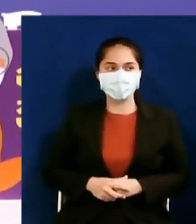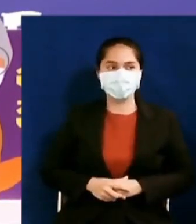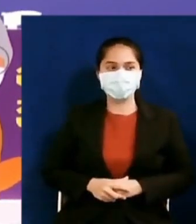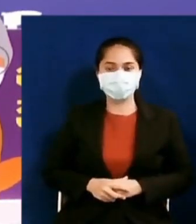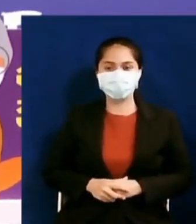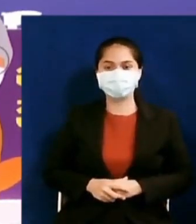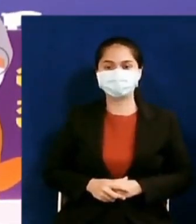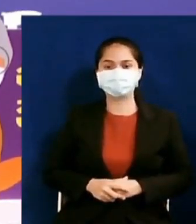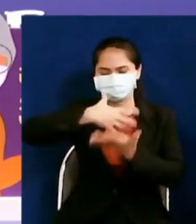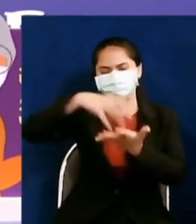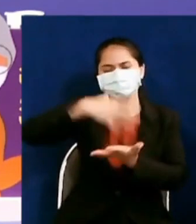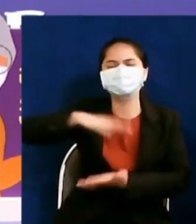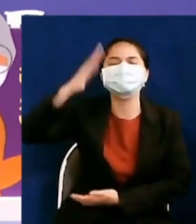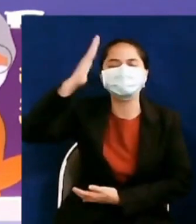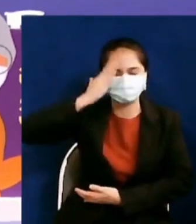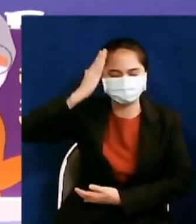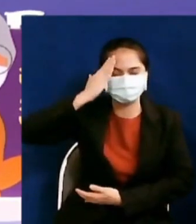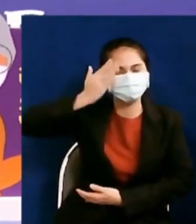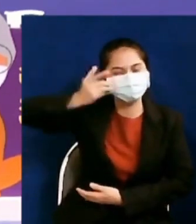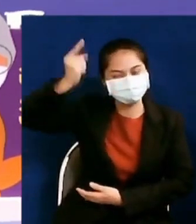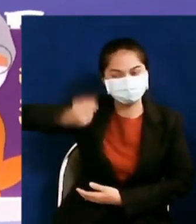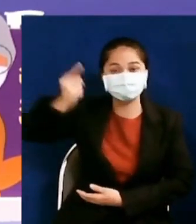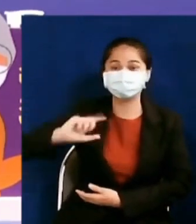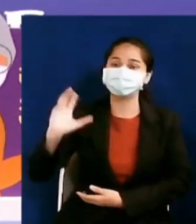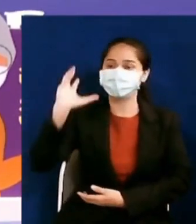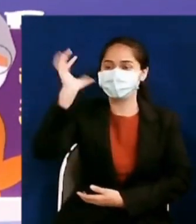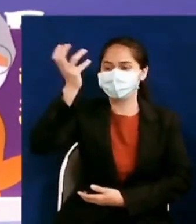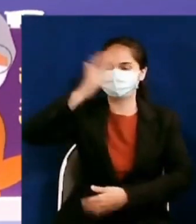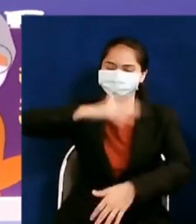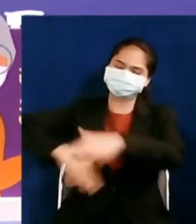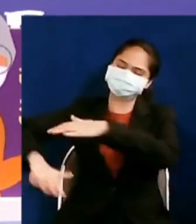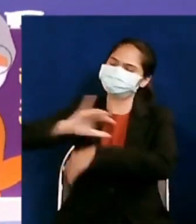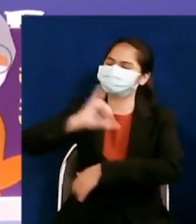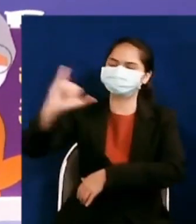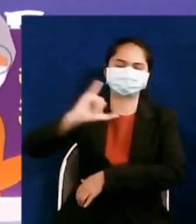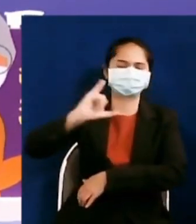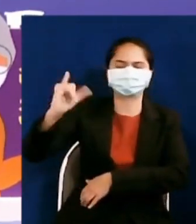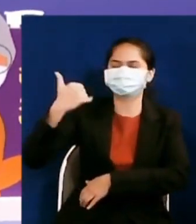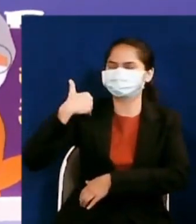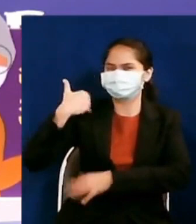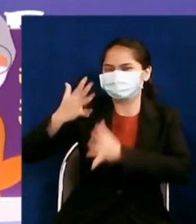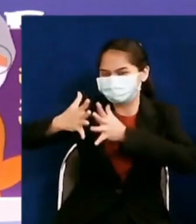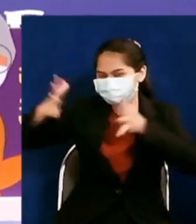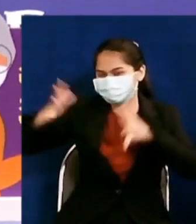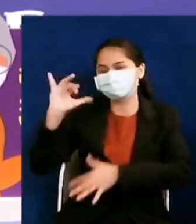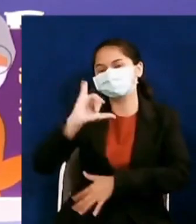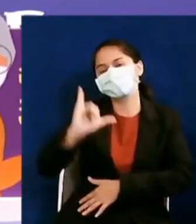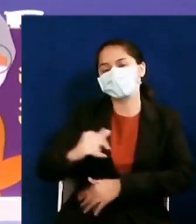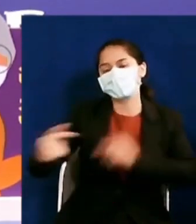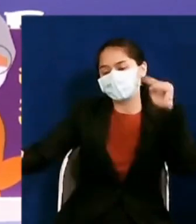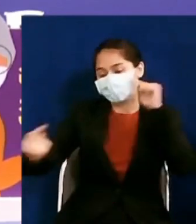ำเข้าไปดูรายละเอียดว่าโอกาสพลาดเนี่ยมันอะไรยังไงบ้างแต่โดยสรุปนะคะ RT-PCR ที่ตรวจทุกวันนี้ยังห